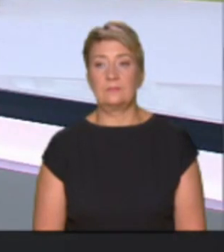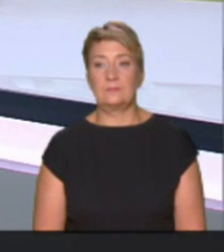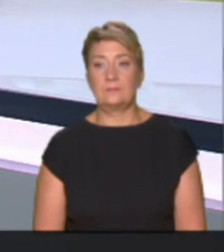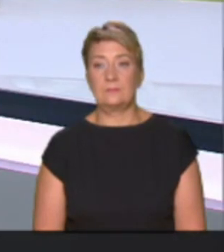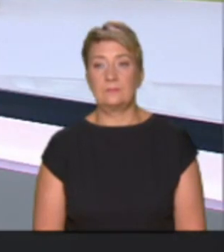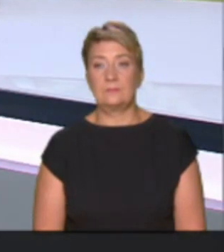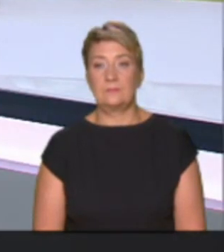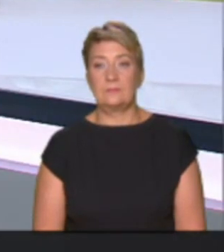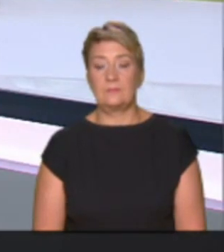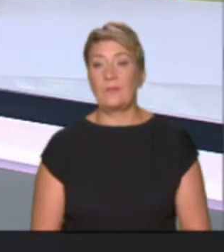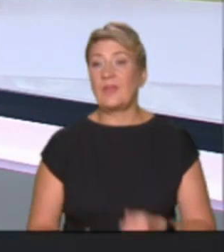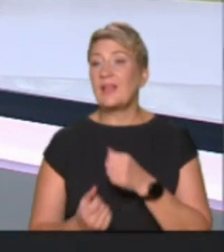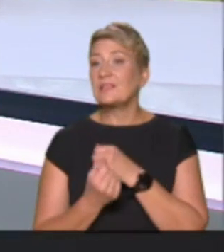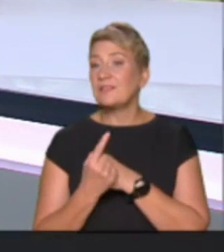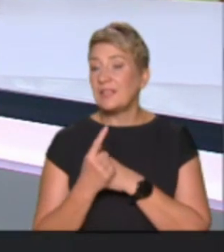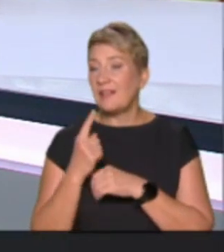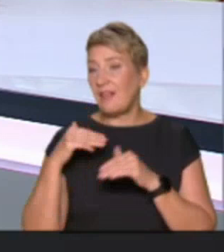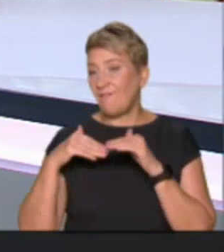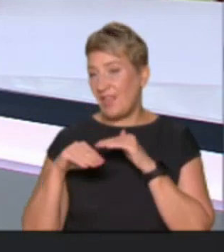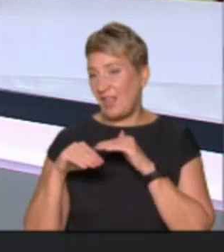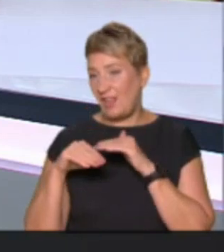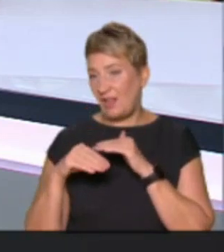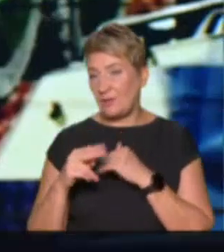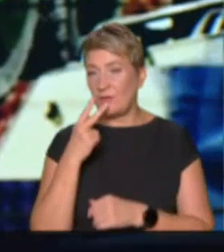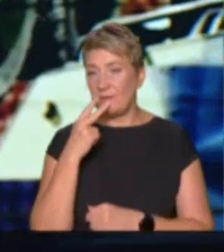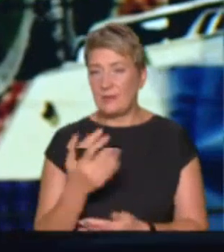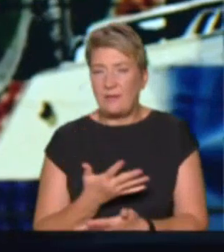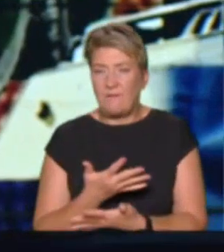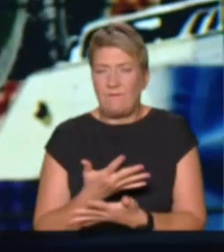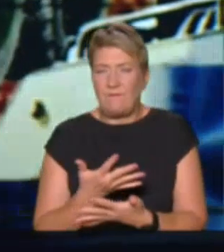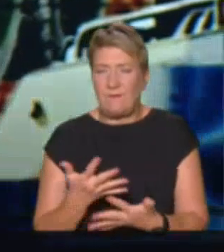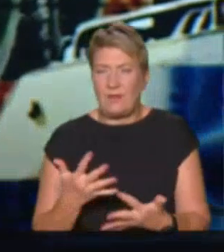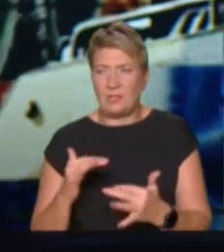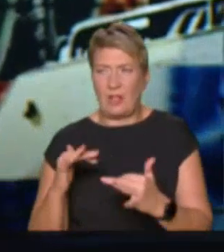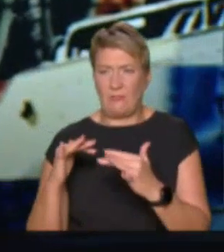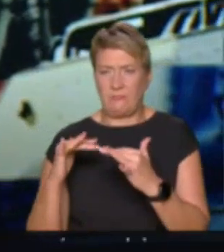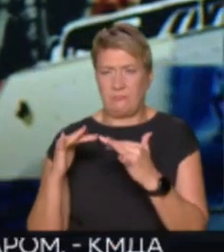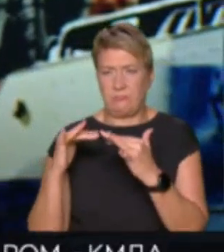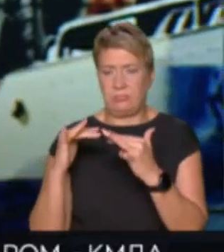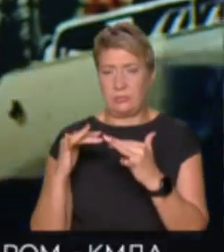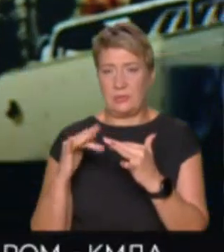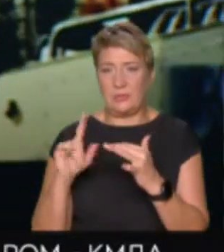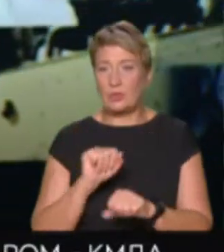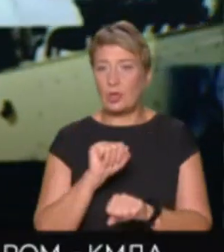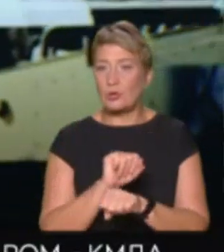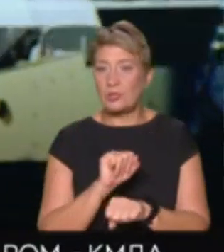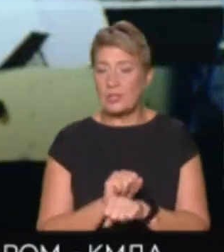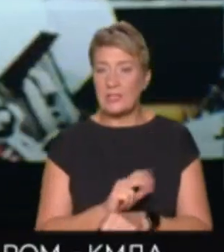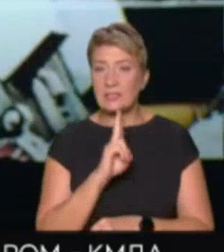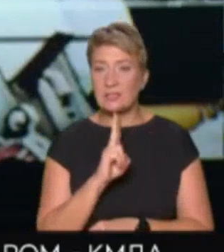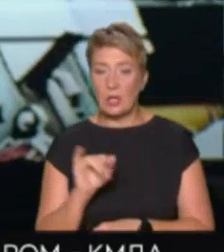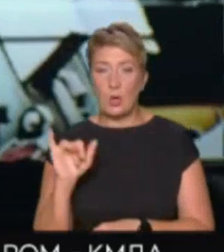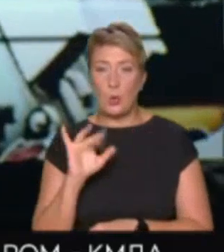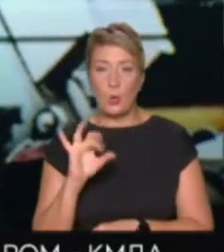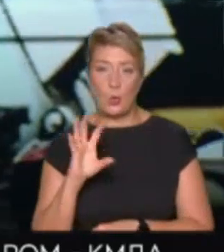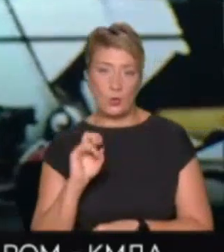І вже навіть з'явилося відео, на якому видно величезний стовп чорного диму і те, що станція у Курську досі палає, вона